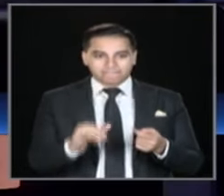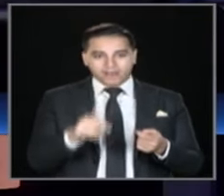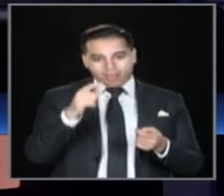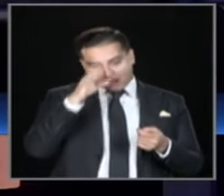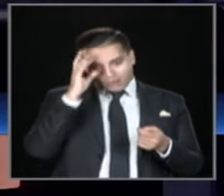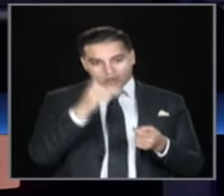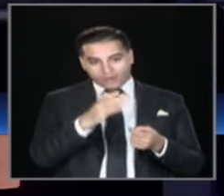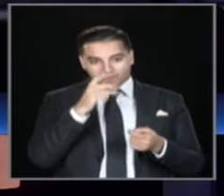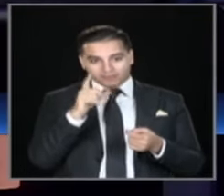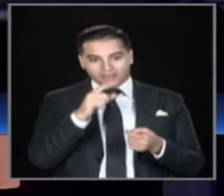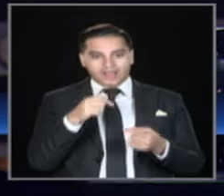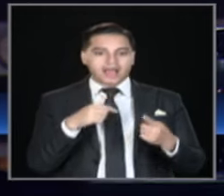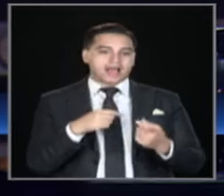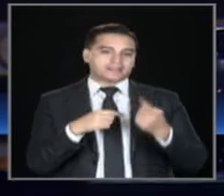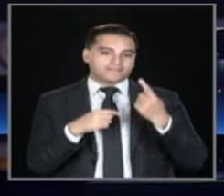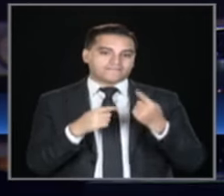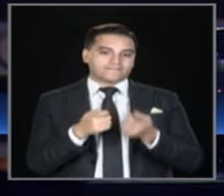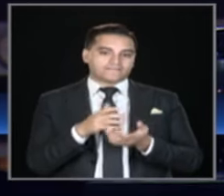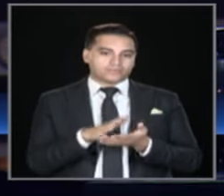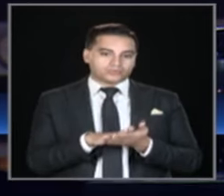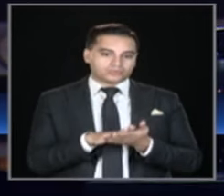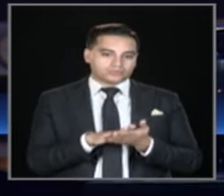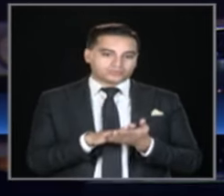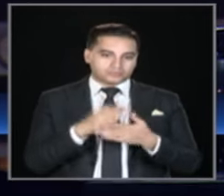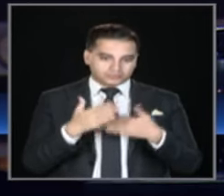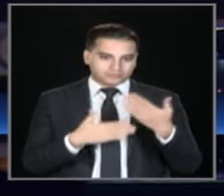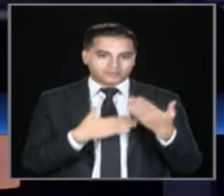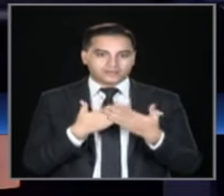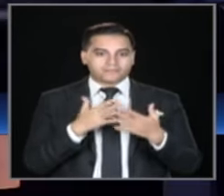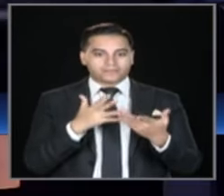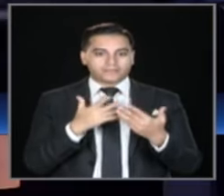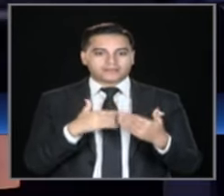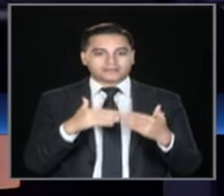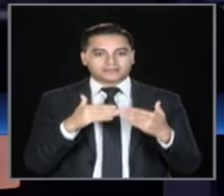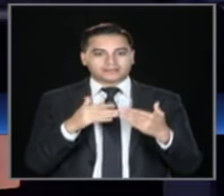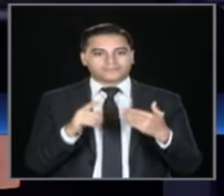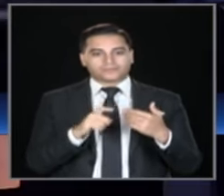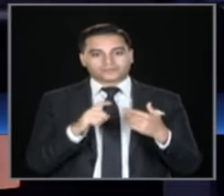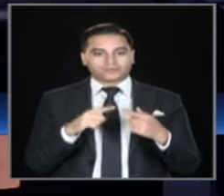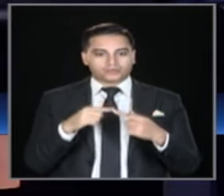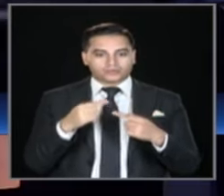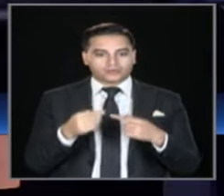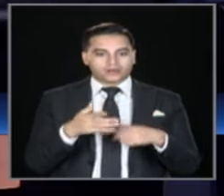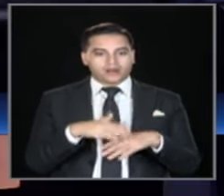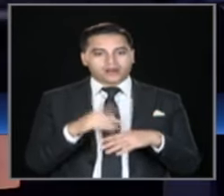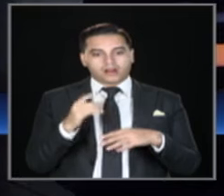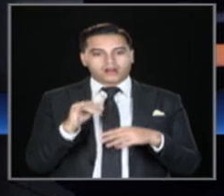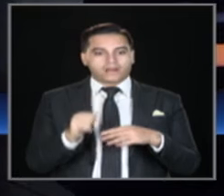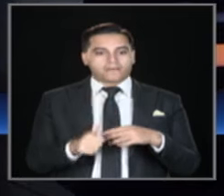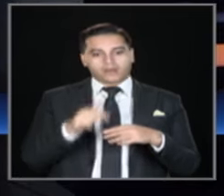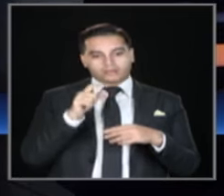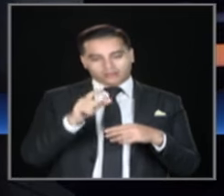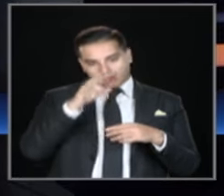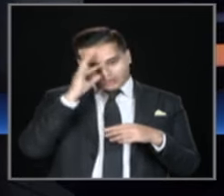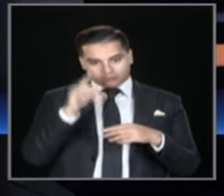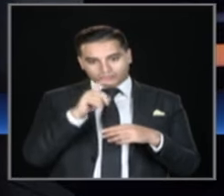جوبتي صح هيبقى معاك هدف هيبقى لسه عندك فرصه انك ممكن تتعدل في السؤال اللي بعديه لرمضان لو جاوبت